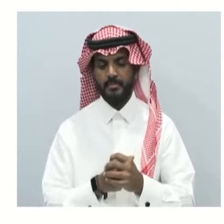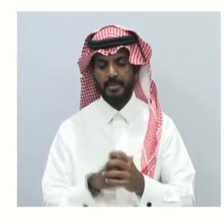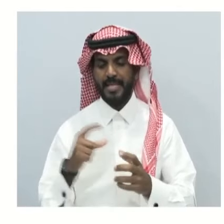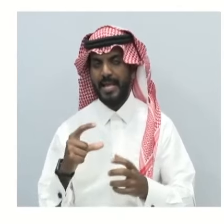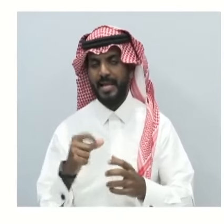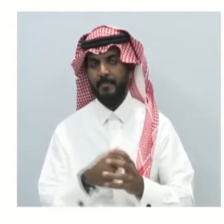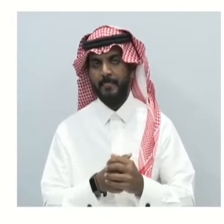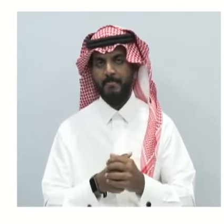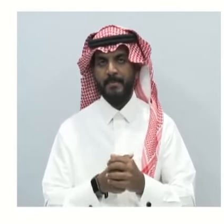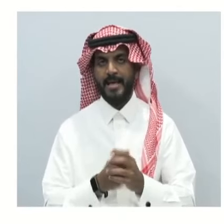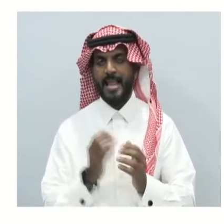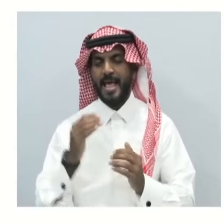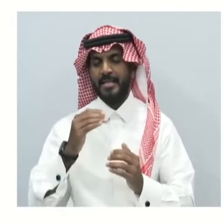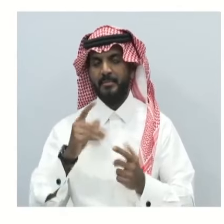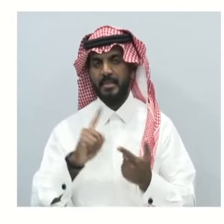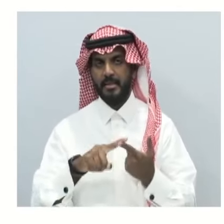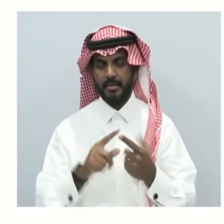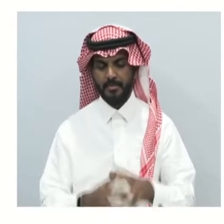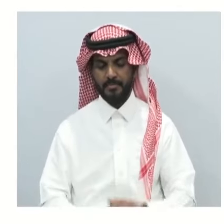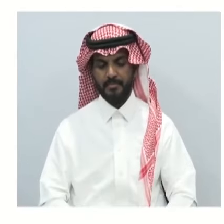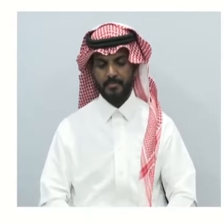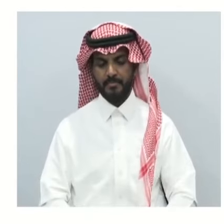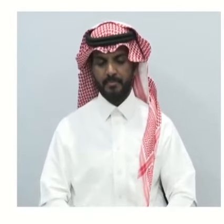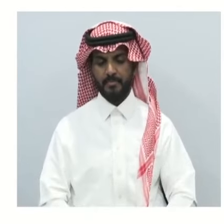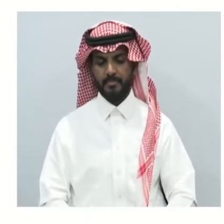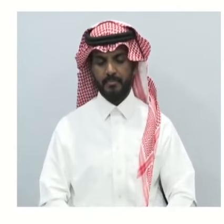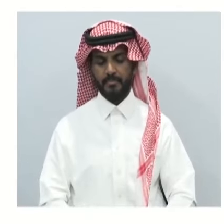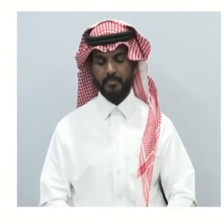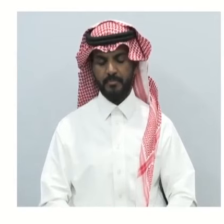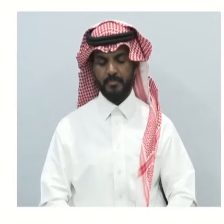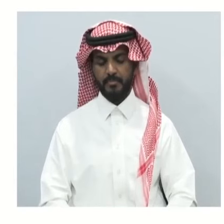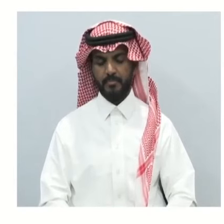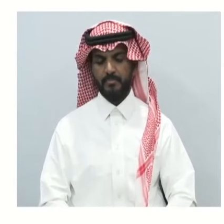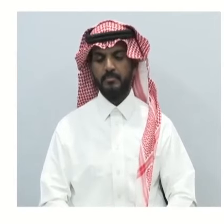دال الاحدب الثاني او الاخير